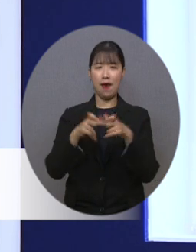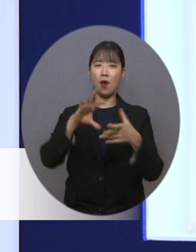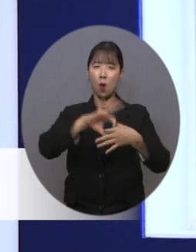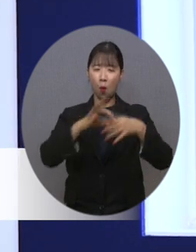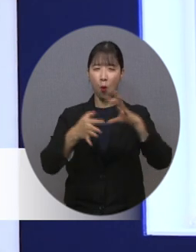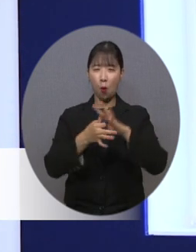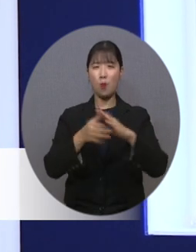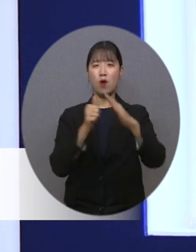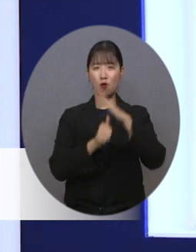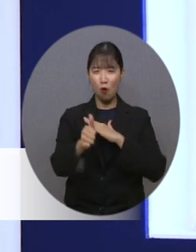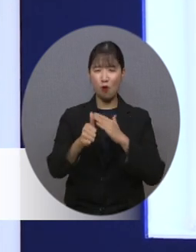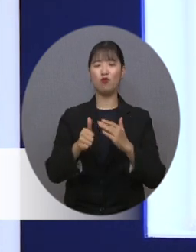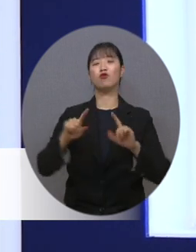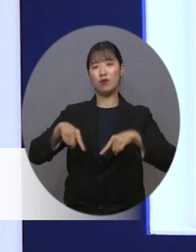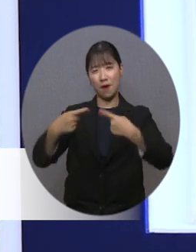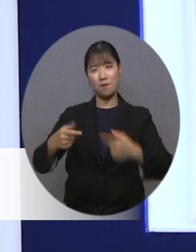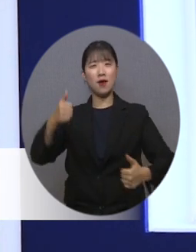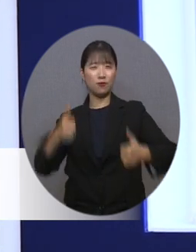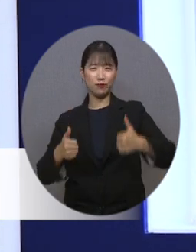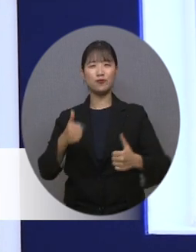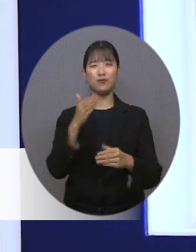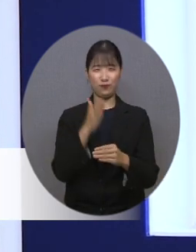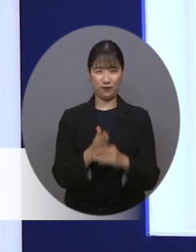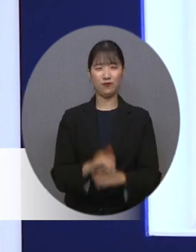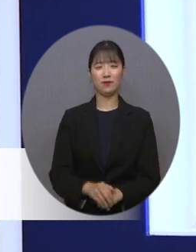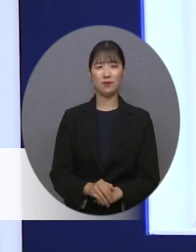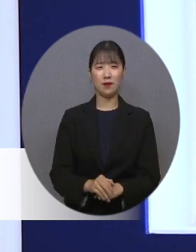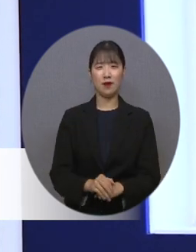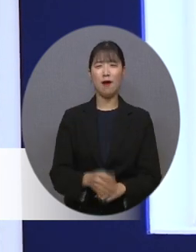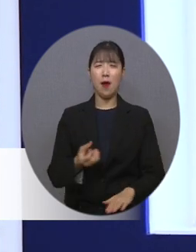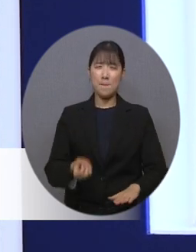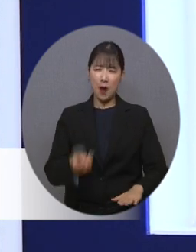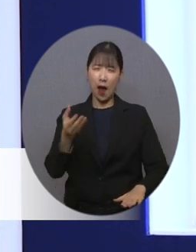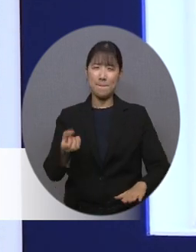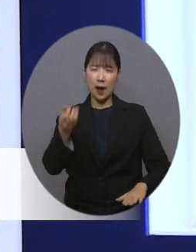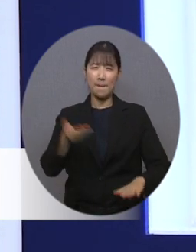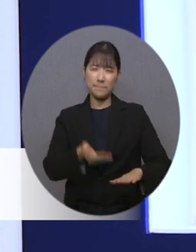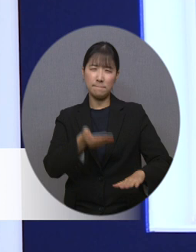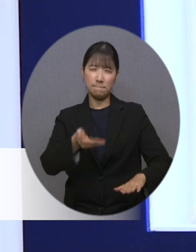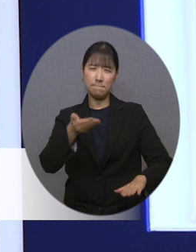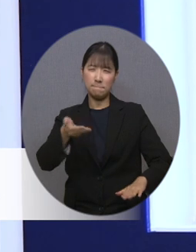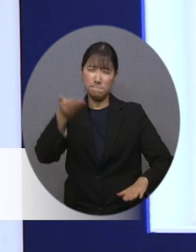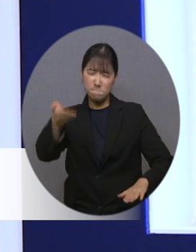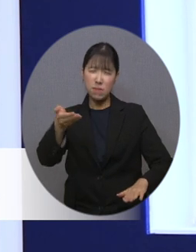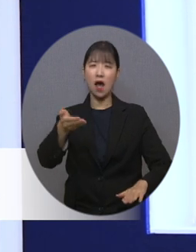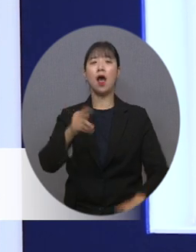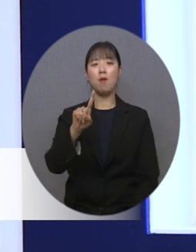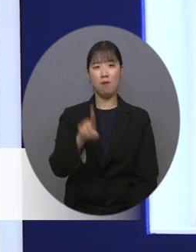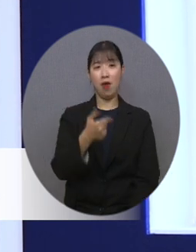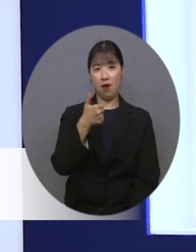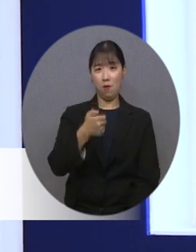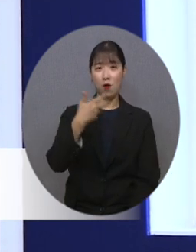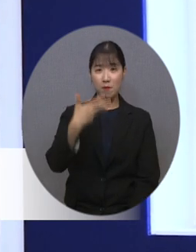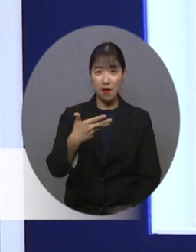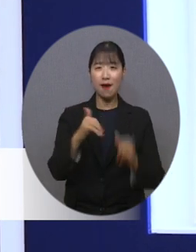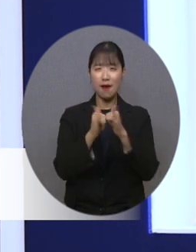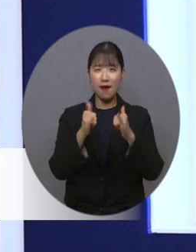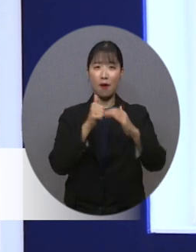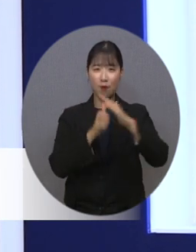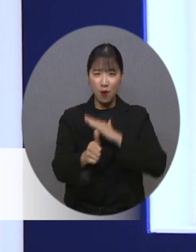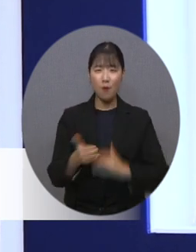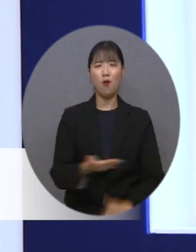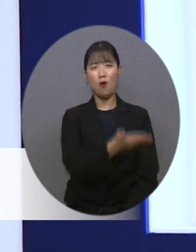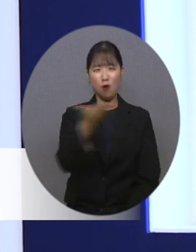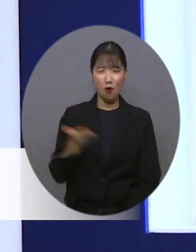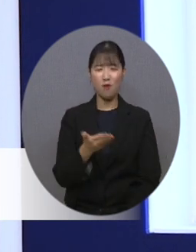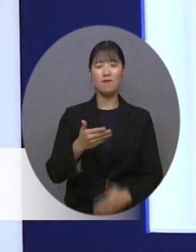참가해 선의의 경쟁을 펼치고 있습니다. 수많은 장애물들을 넘기고 또 넘겨서 이 자리까지 온